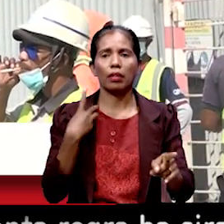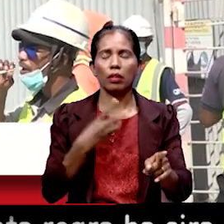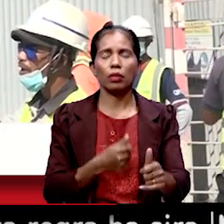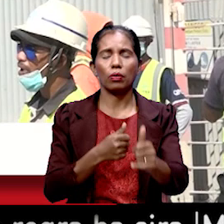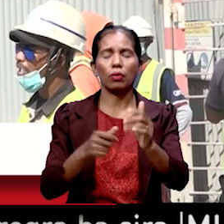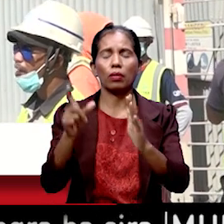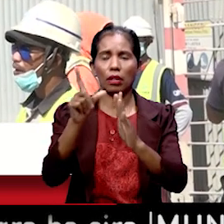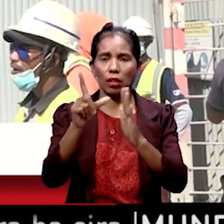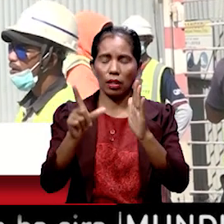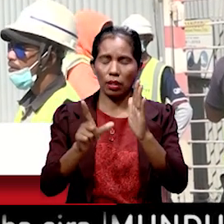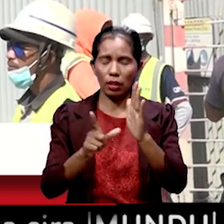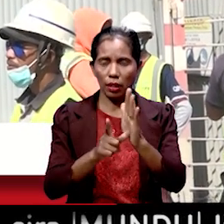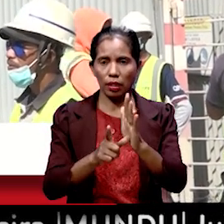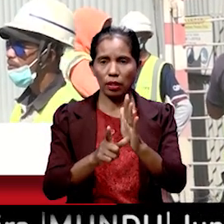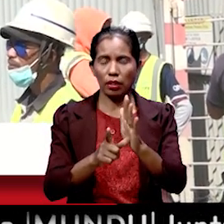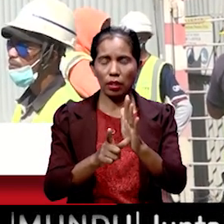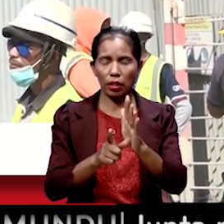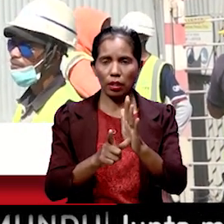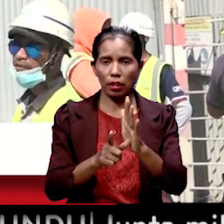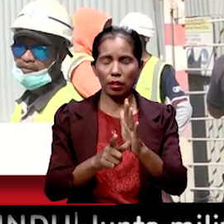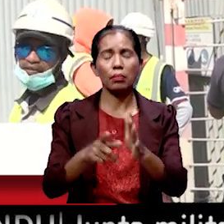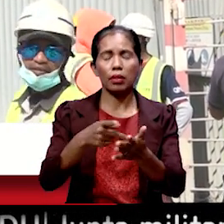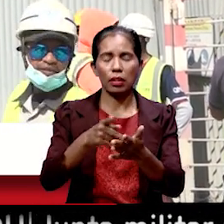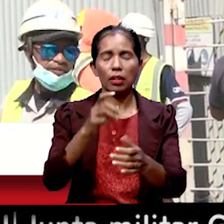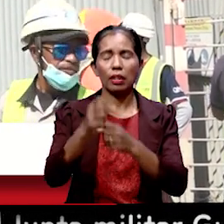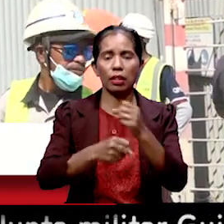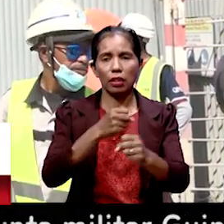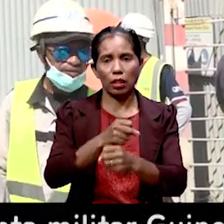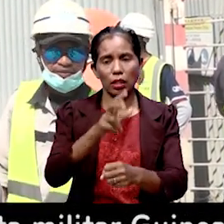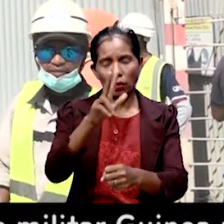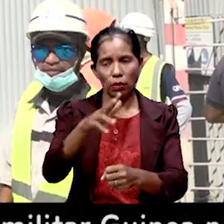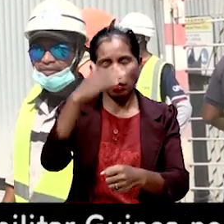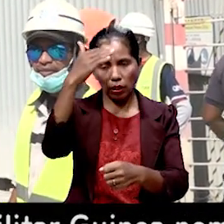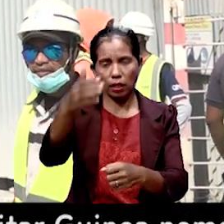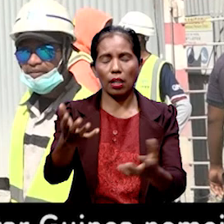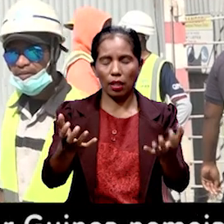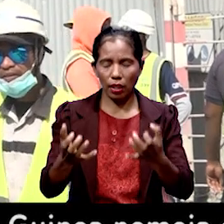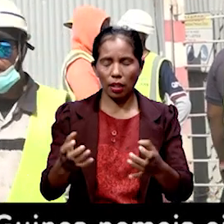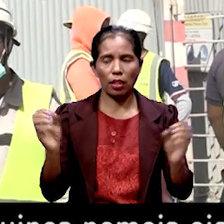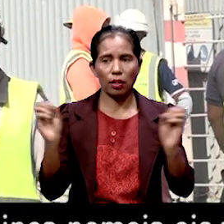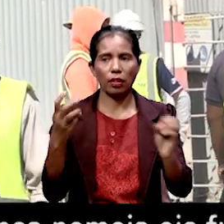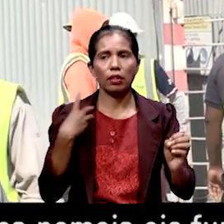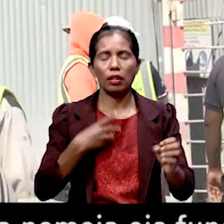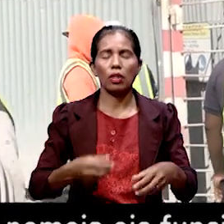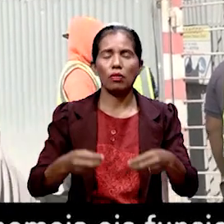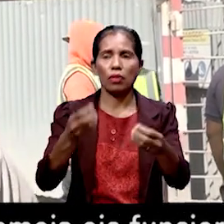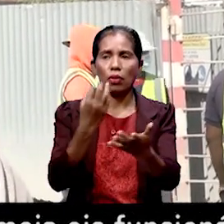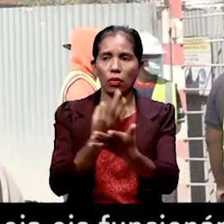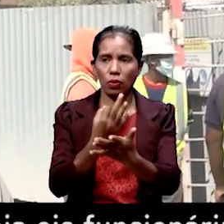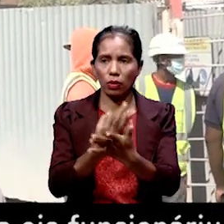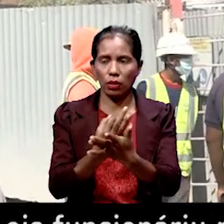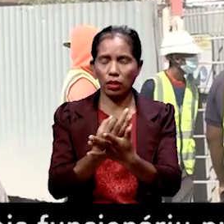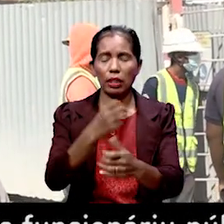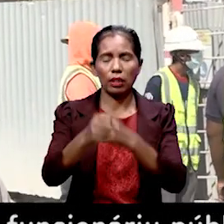kontrato determinado anta nia se ni liho si tinan tolu baleten akara klakoi ita se hetan indemnizasaun mebe se tinan tolu